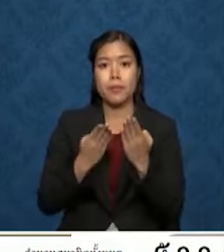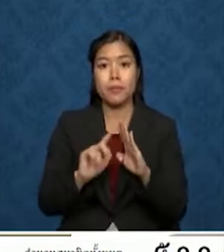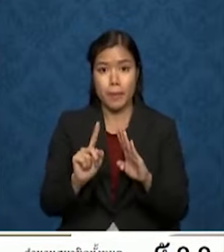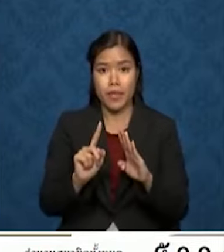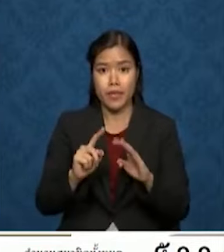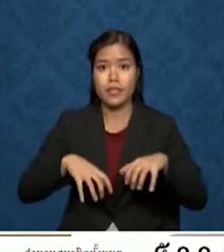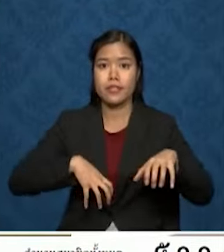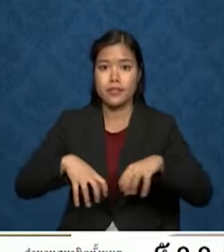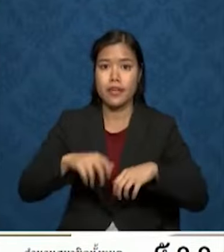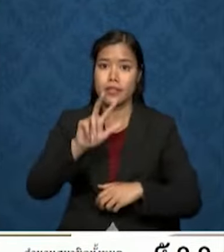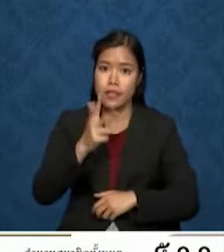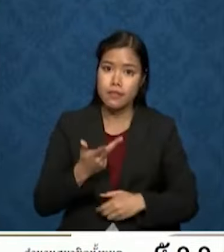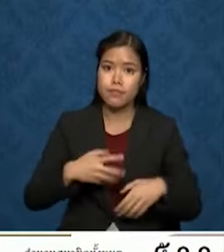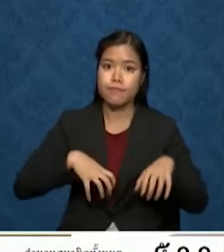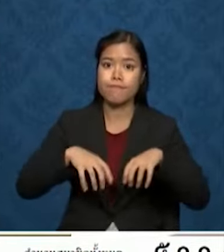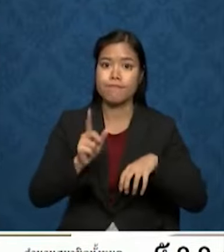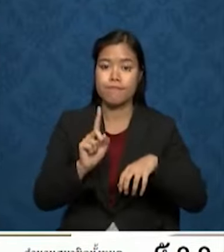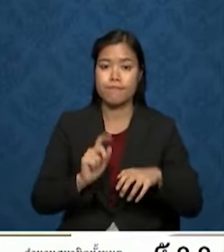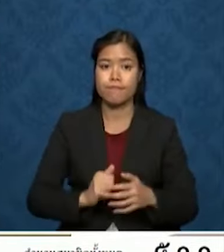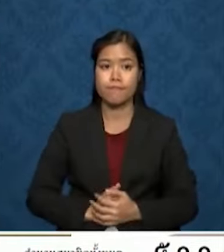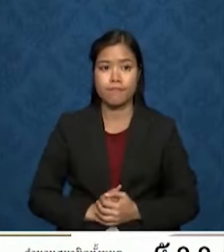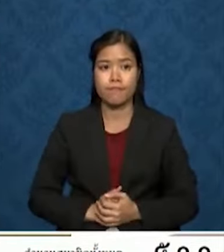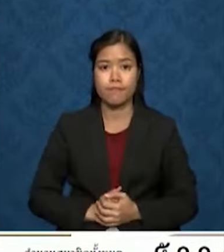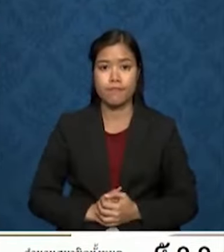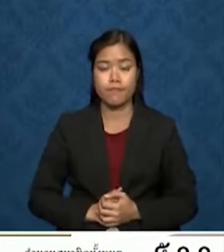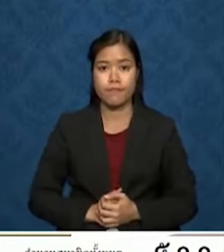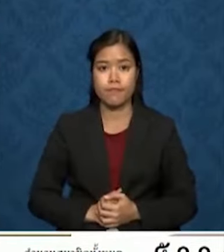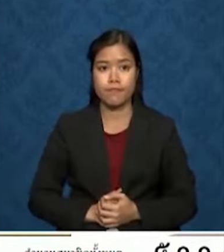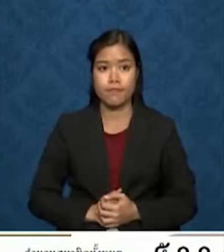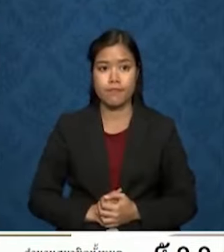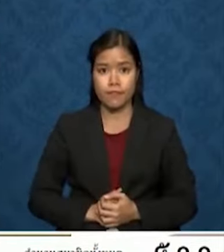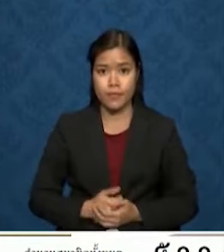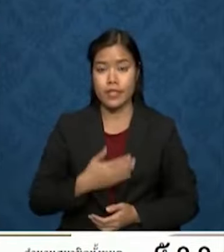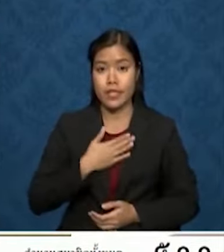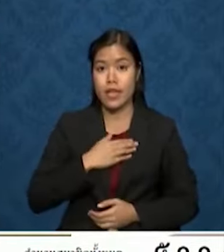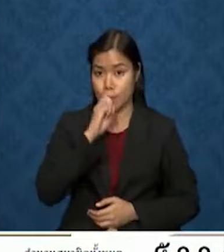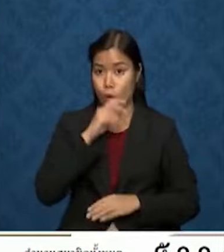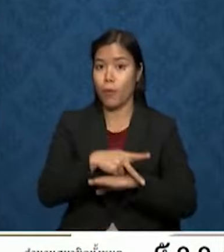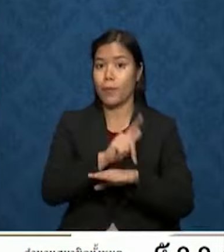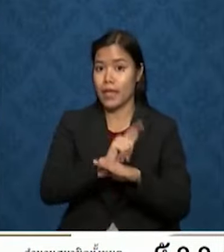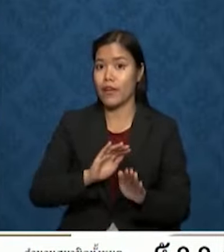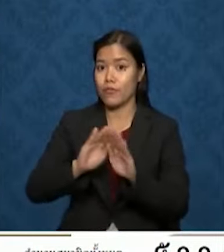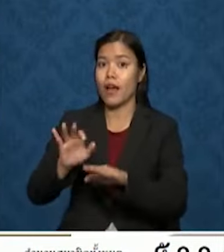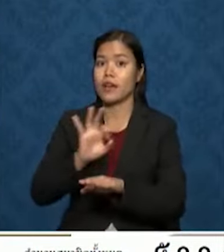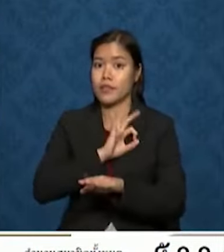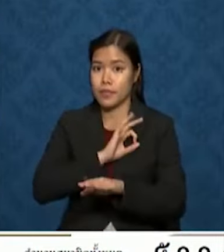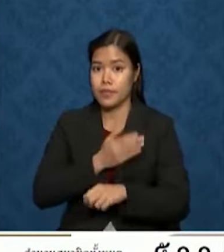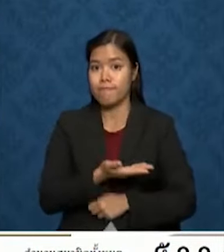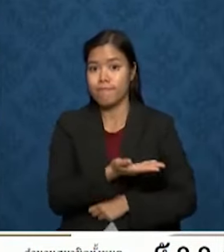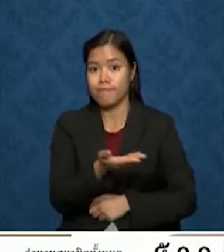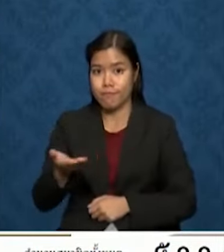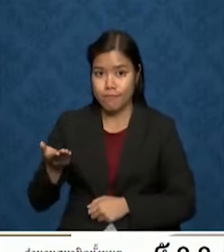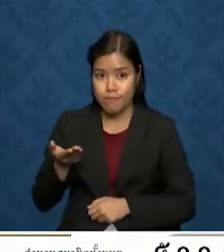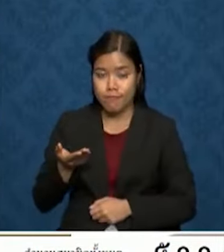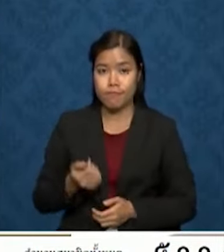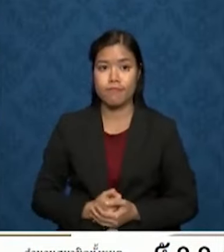เราจัดใหกัชาเป็อยไร ถาม nenhumaยกบายผมกลเปนท่พระทานดควภาธขา เปเพสμεσιฟิคครัจากคำถแหลงการ